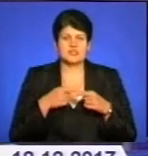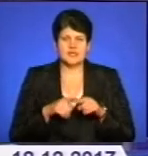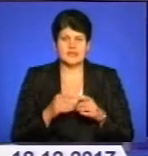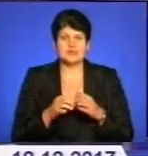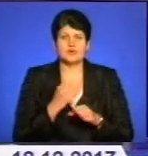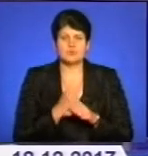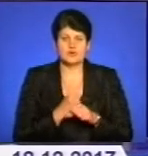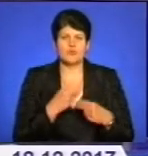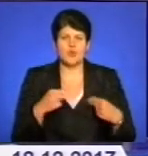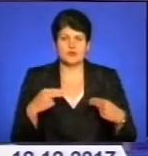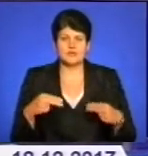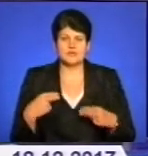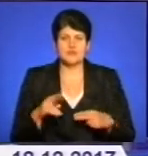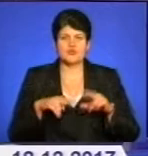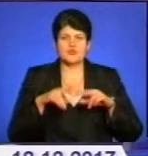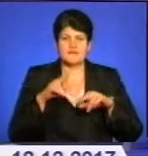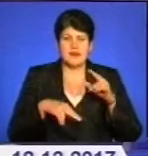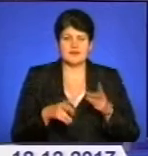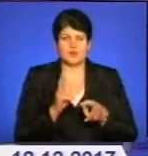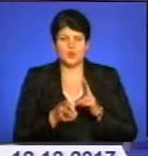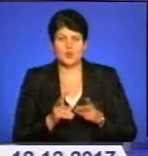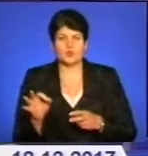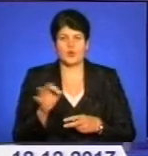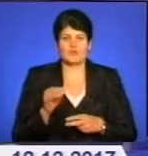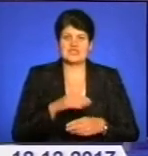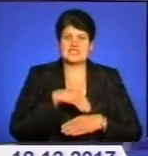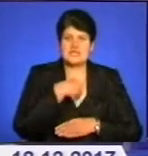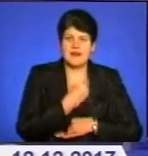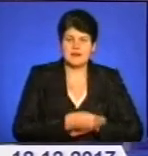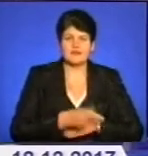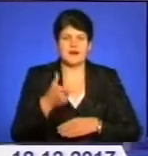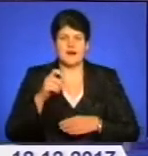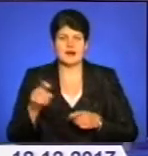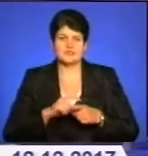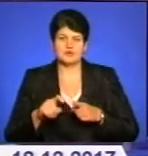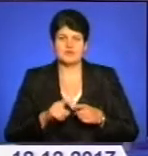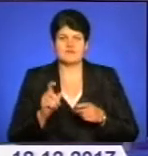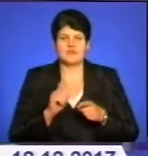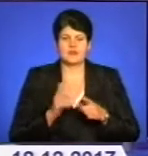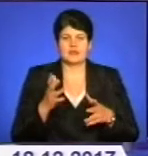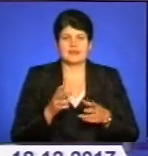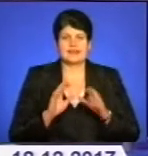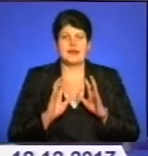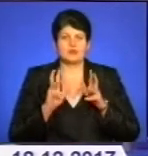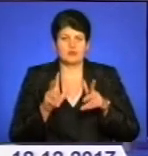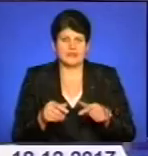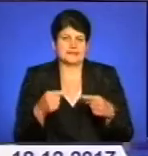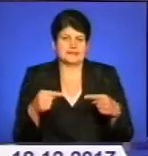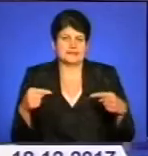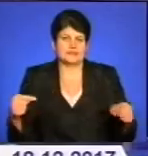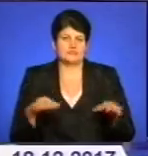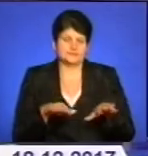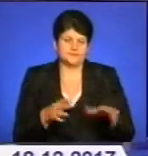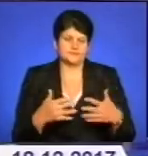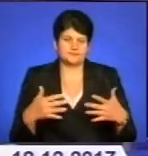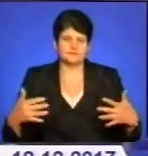продавці, водії, будівельники, кухарі, офіціанти, електрогазозварники, швачки, трактористи та інші, повідомляють в Тернопільському